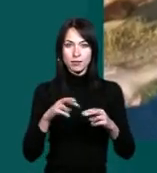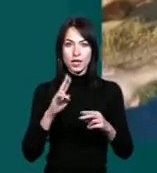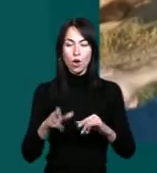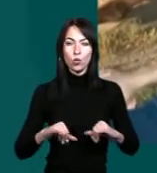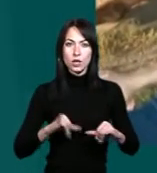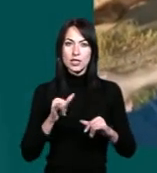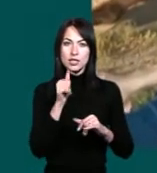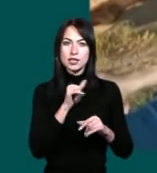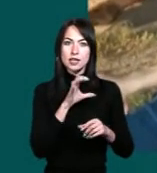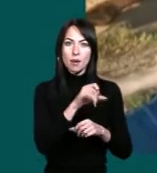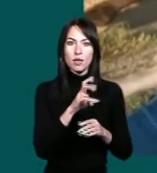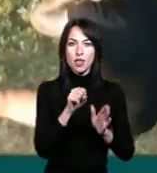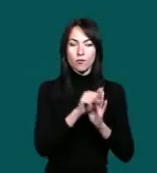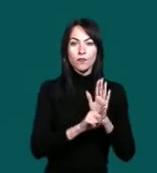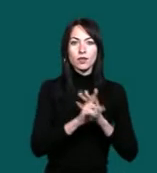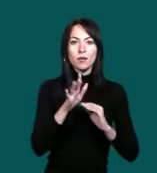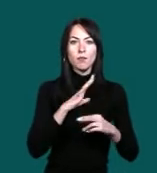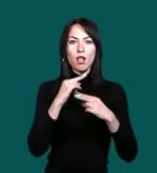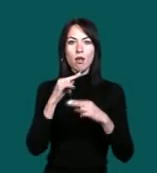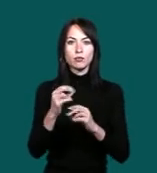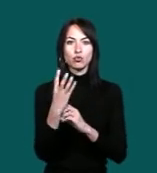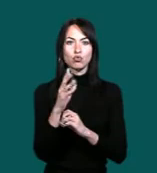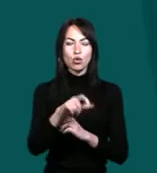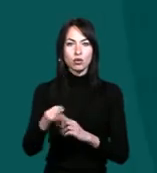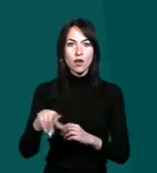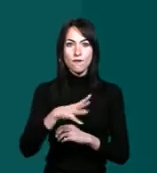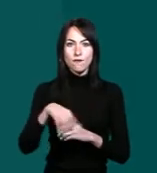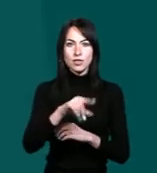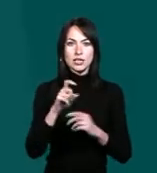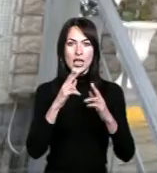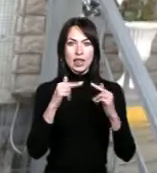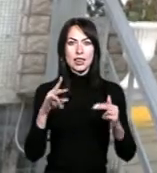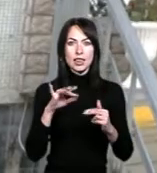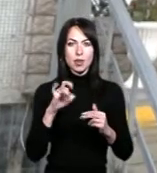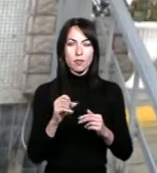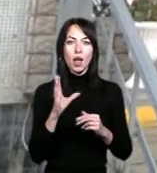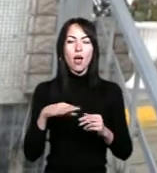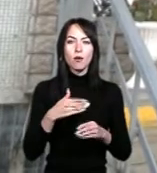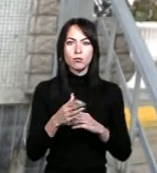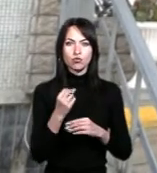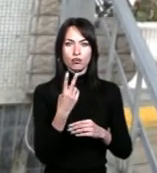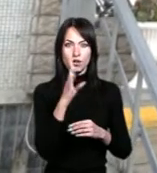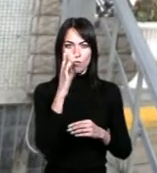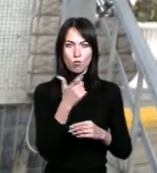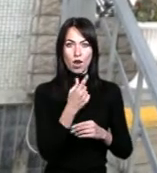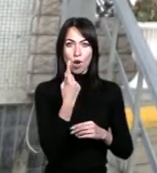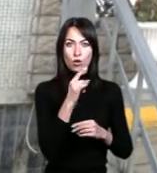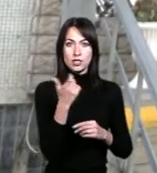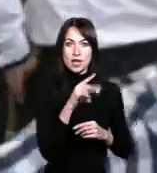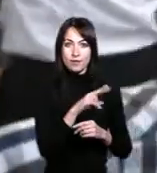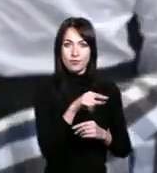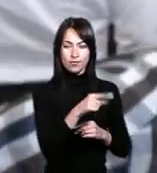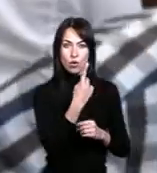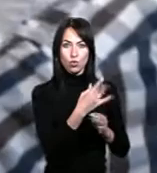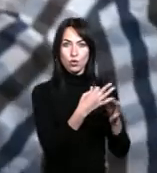Спочатку підозру оголосили 14 затриманим, усі з Дніпра, згодом ще двом харків'янам. Одного з них сьогодні і